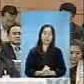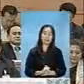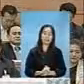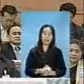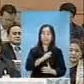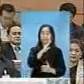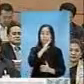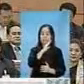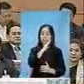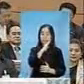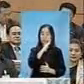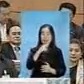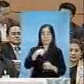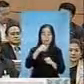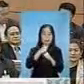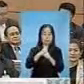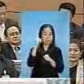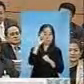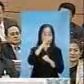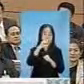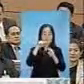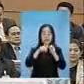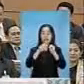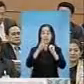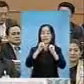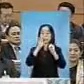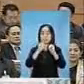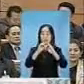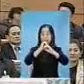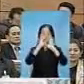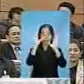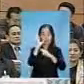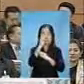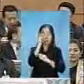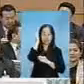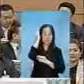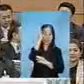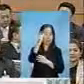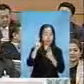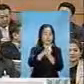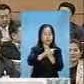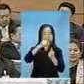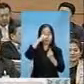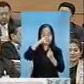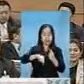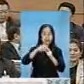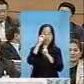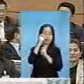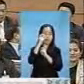าหากเราไม่ทำมาตรา68ให้ชัดผมเห็นสัญญาณอันตรายของสังคมไทยเพราะเวล